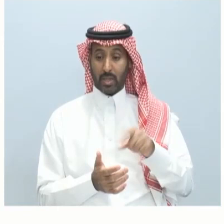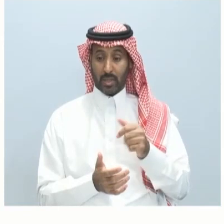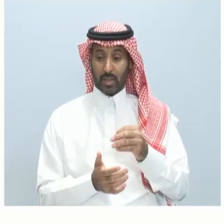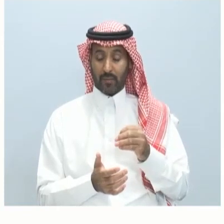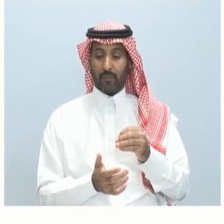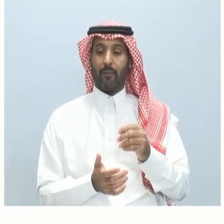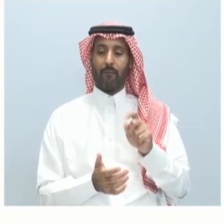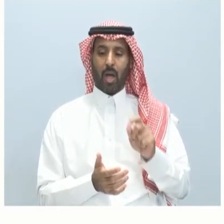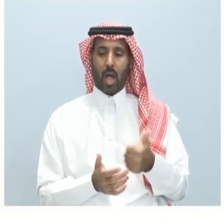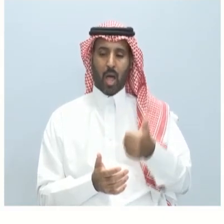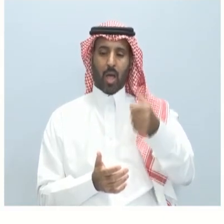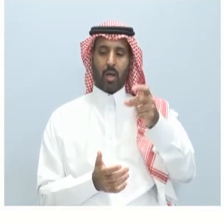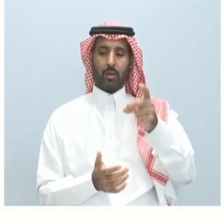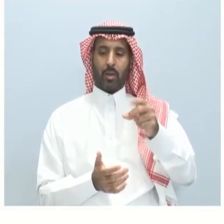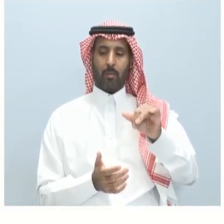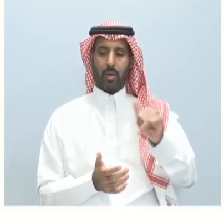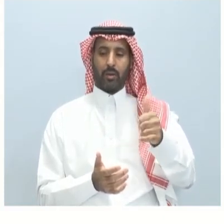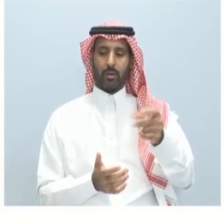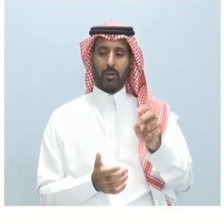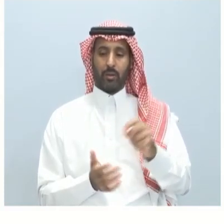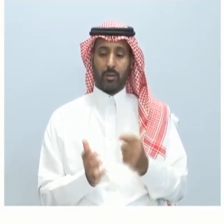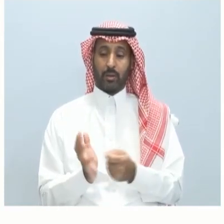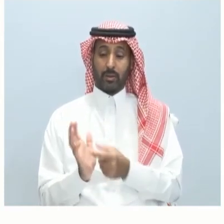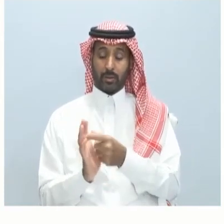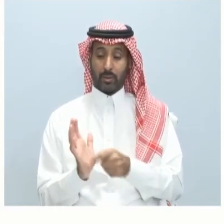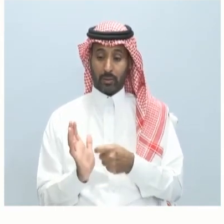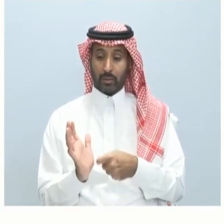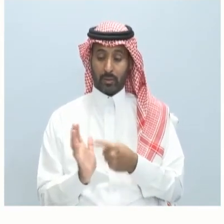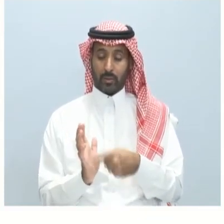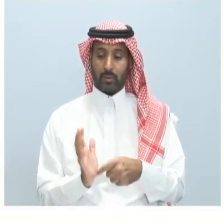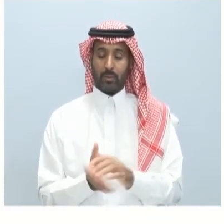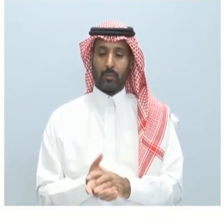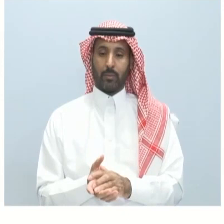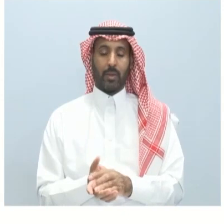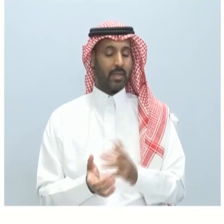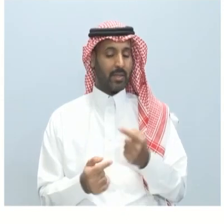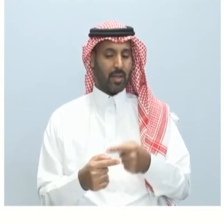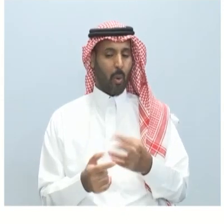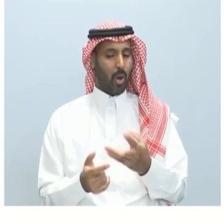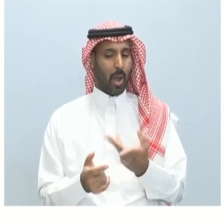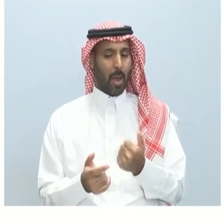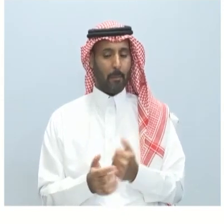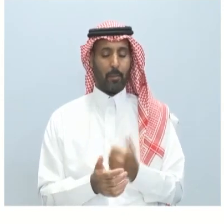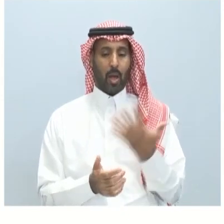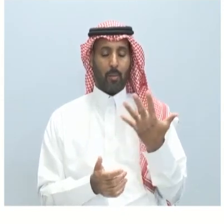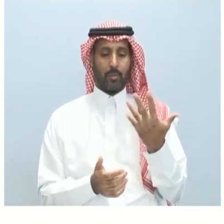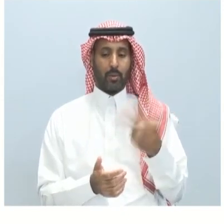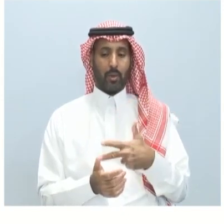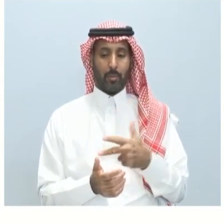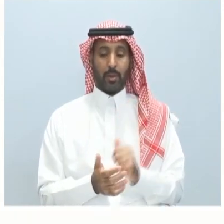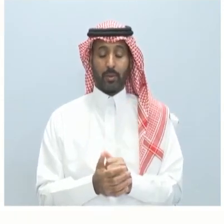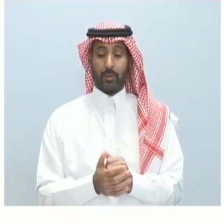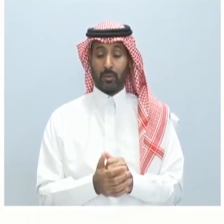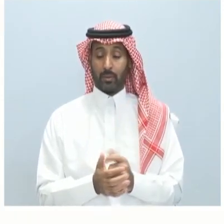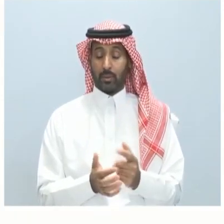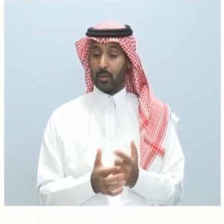ودرجه عائشه تصبح ء مضافا اليها خمسه وتساوي ماذا 85 درجه لان درجه